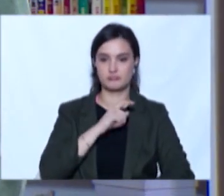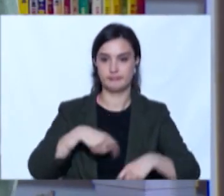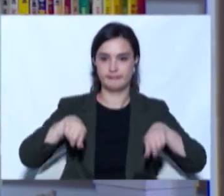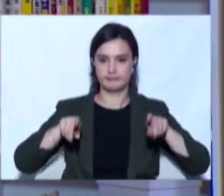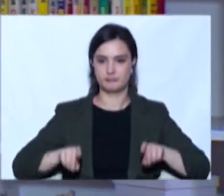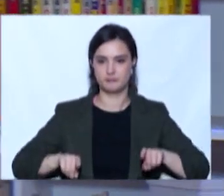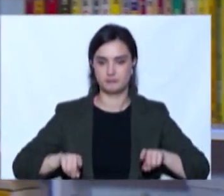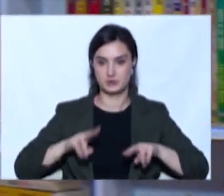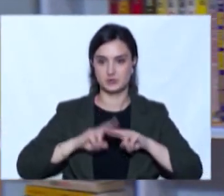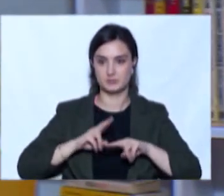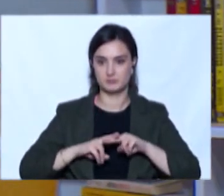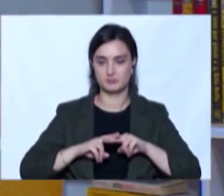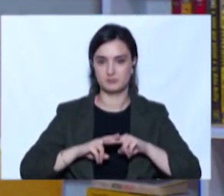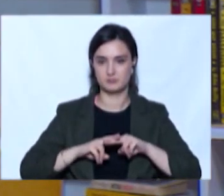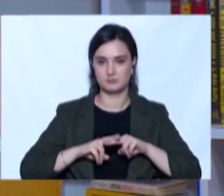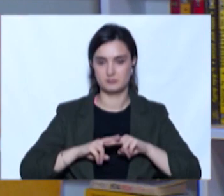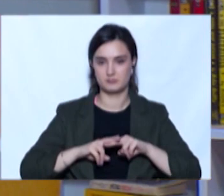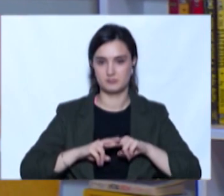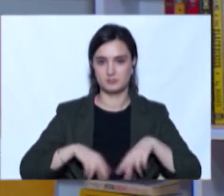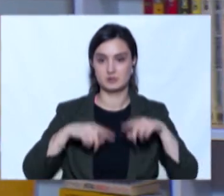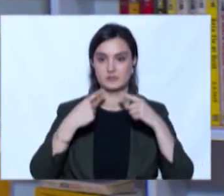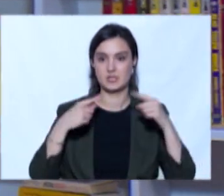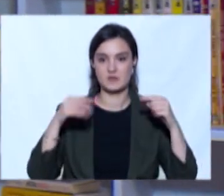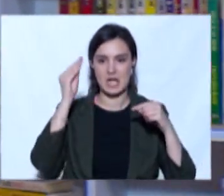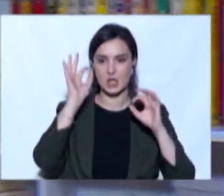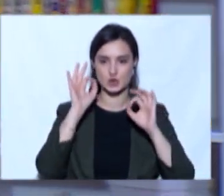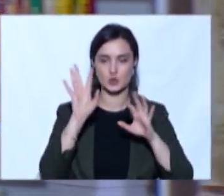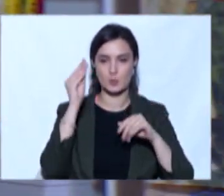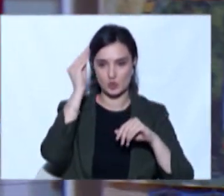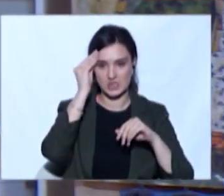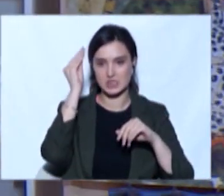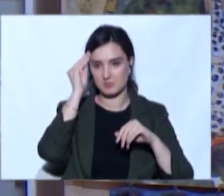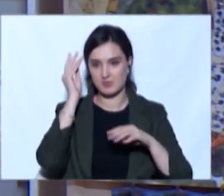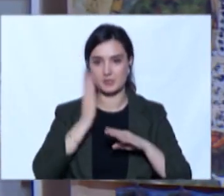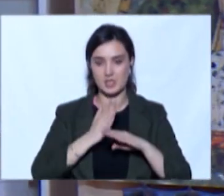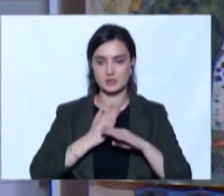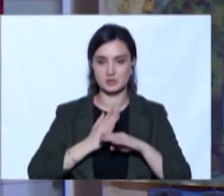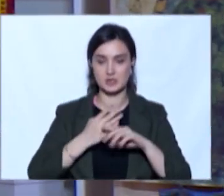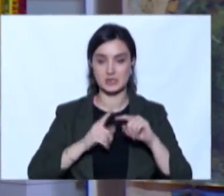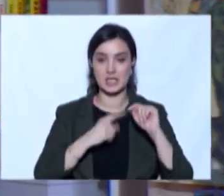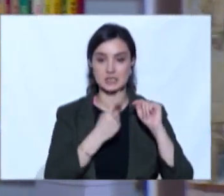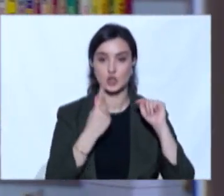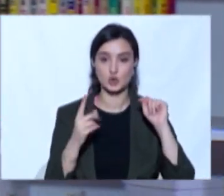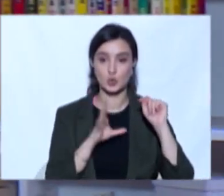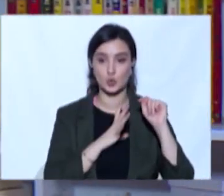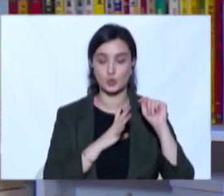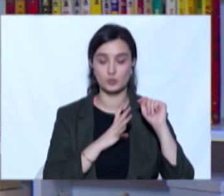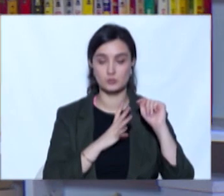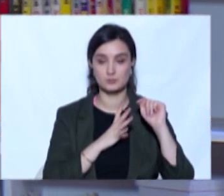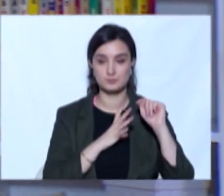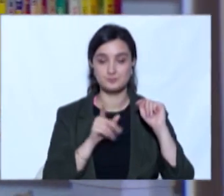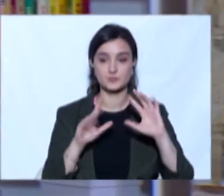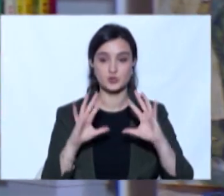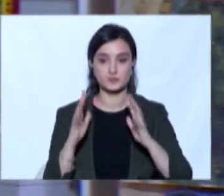ამ სკამში და არის სხვადასხვა სტერეოტიპები არსებობს სვანებზე და მათ შორის ერთ-ერთი იყო, რომ ისინი ანუ ამ შემთხვევაში,